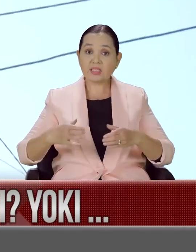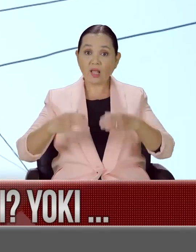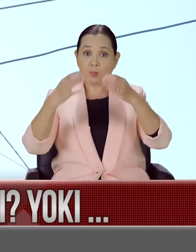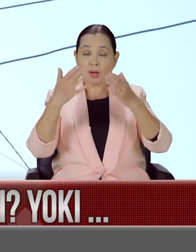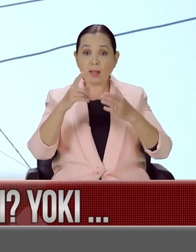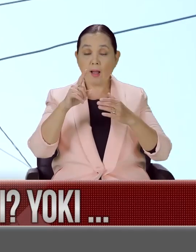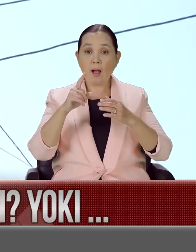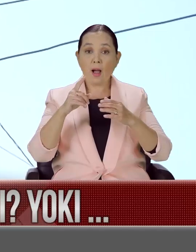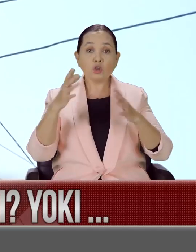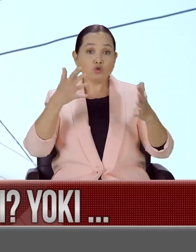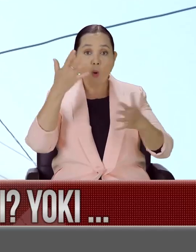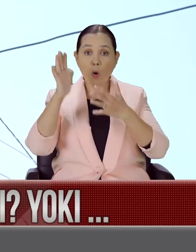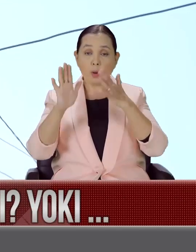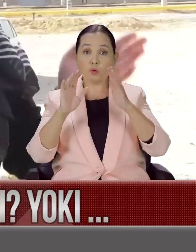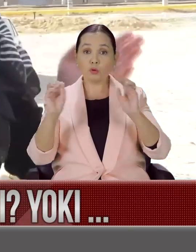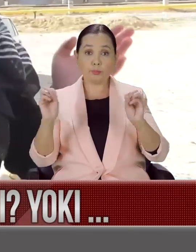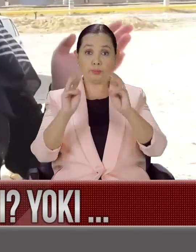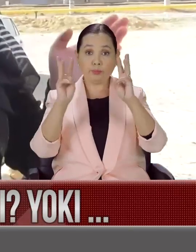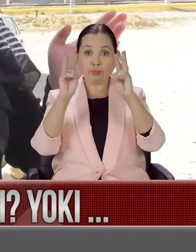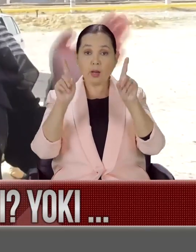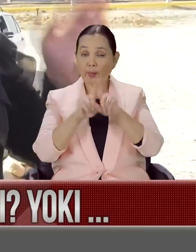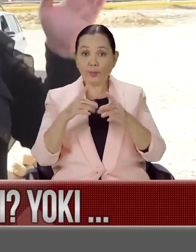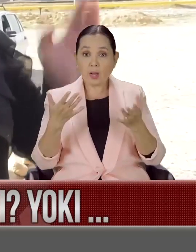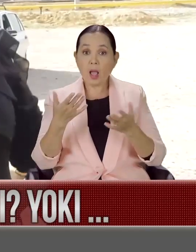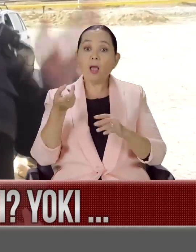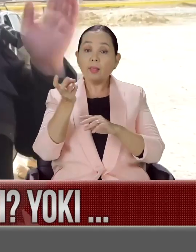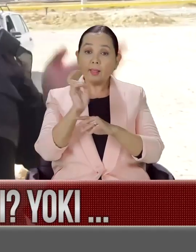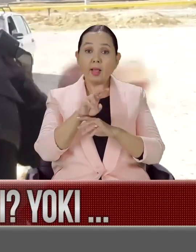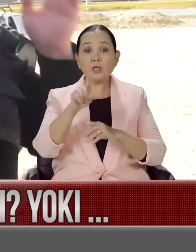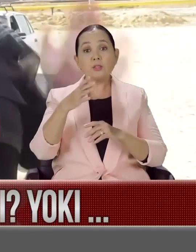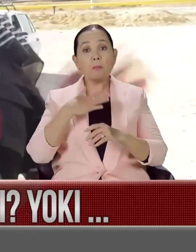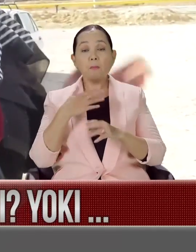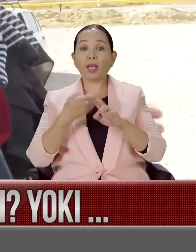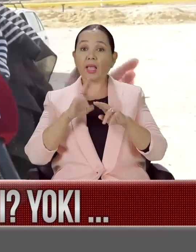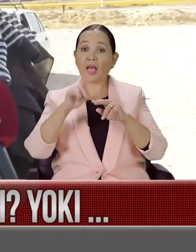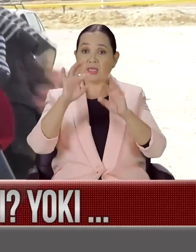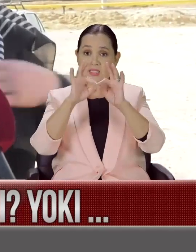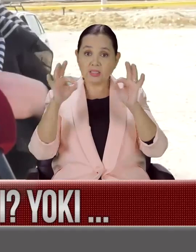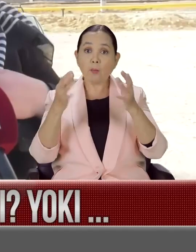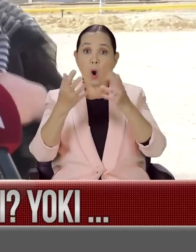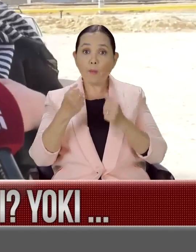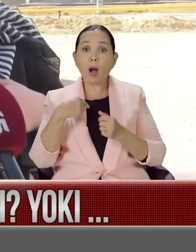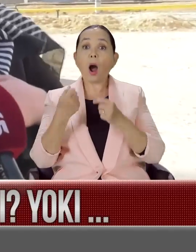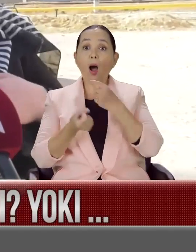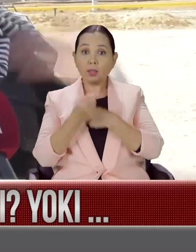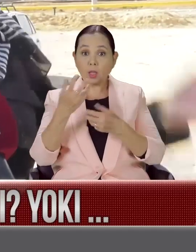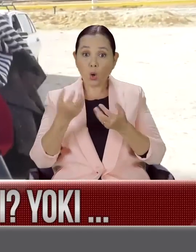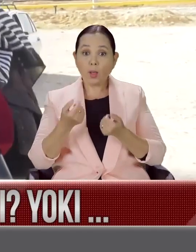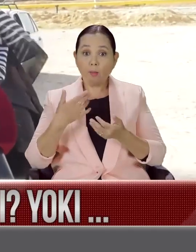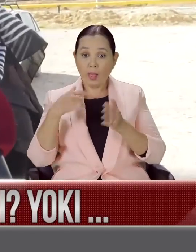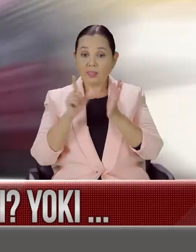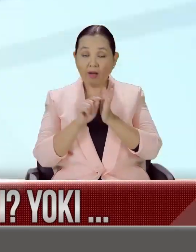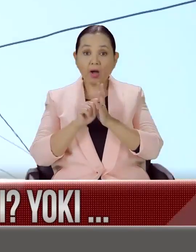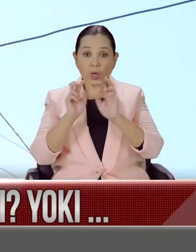o'tgandi, iskirali chiqqan shamol bo'lsa. Shuni ham borib aytdim anaqaga. Kelishdi, siz menga mana simni olib bering, men. Ye, men qatdan olaman shuncha og'iz